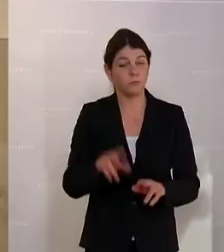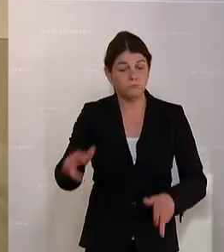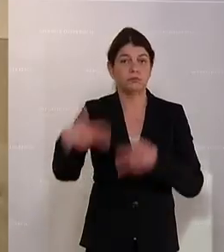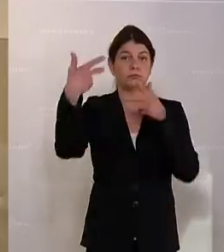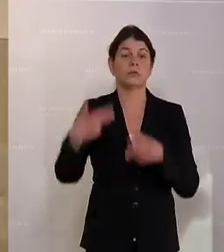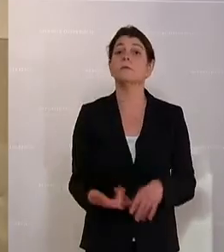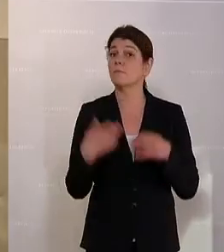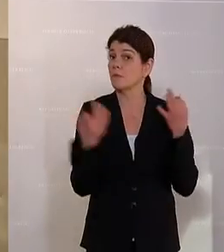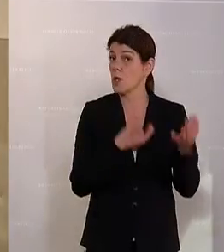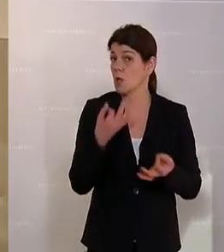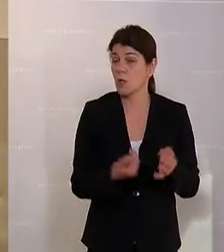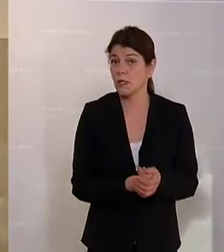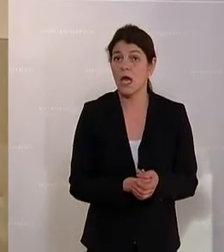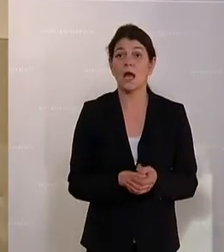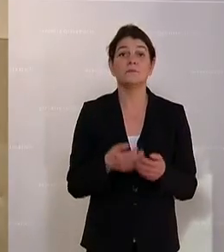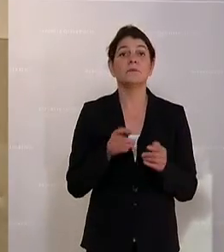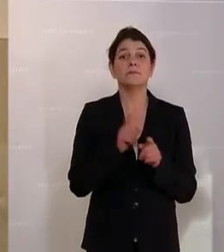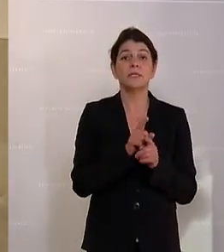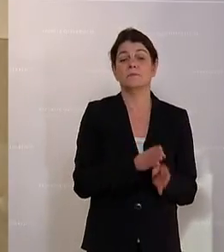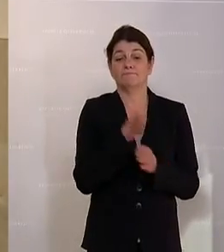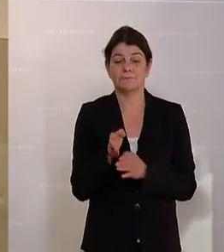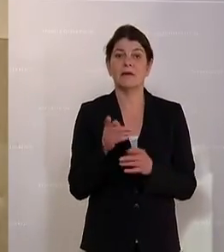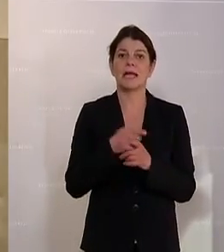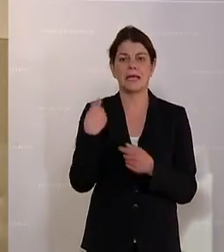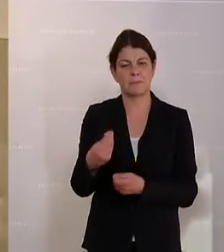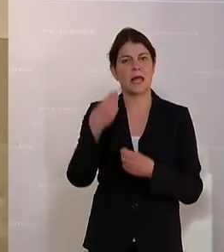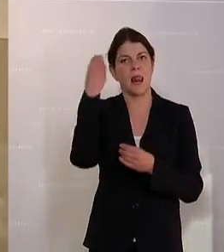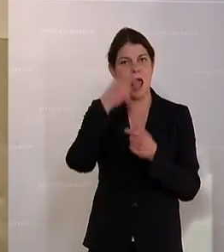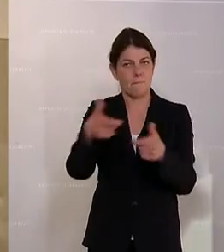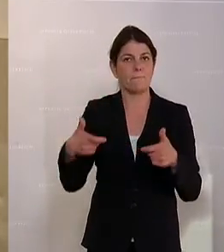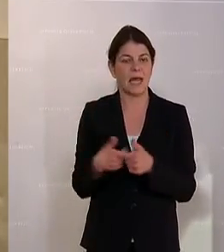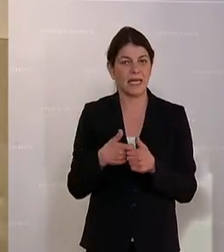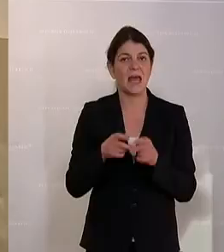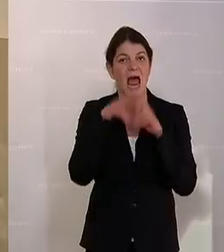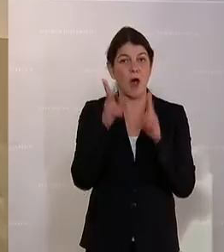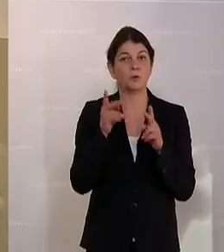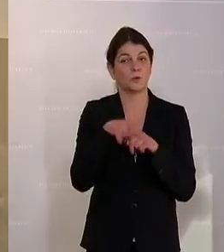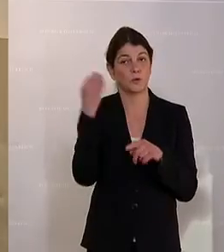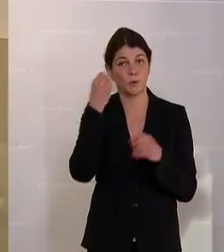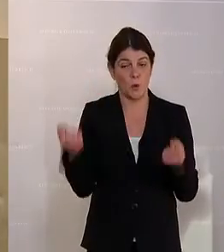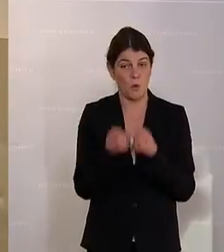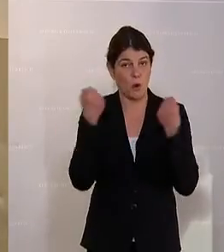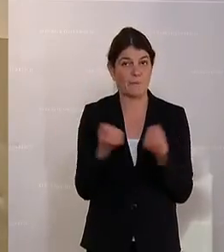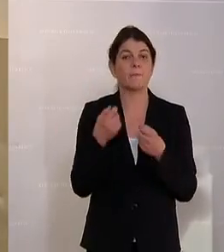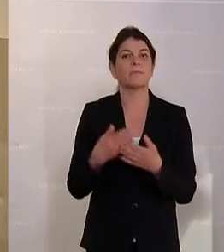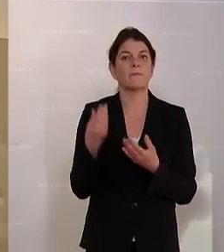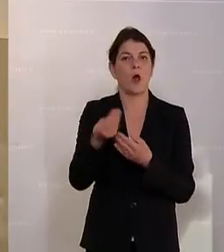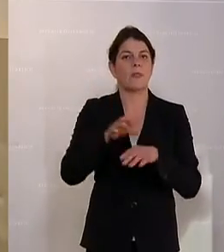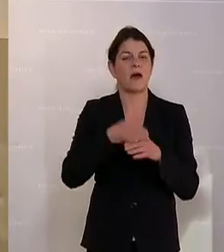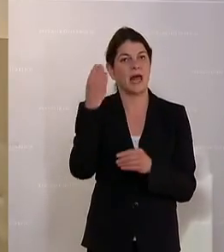Übertragung oder eben asynchron, indem Lernpakete, Haus- und Schulübungen auf einer